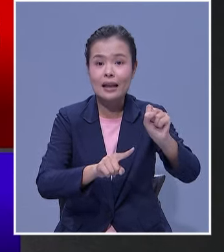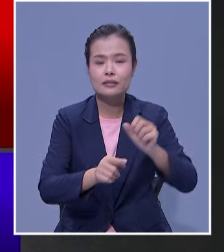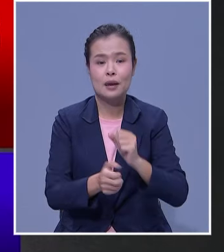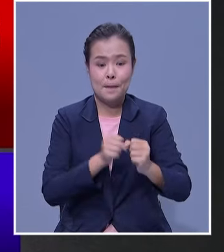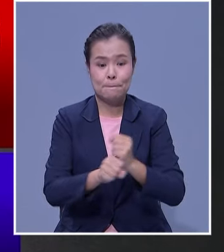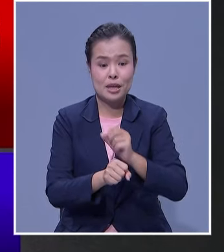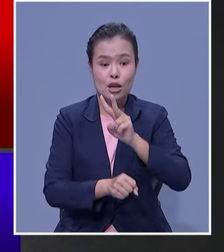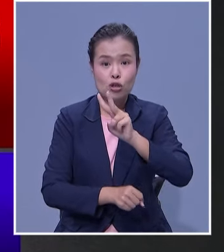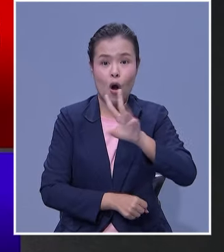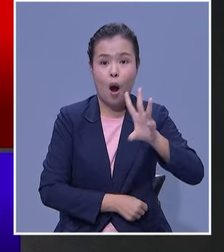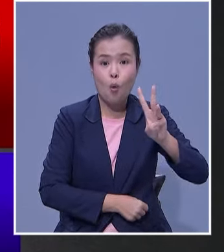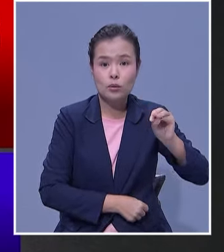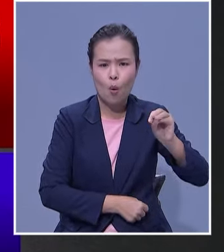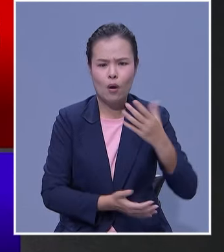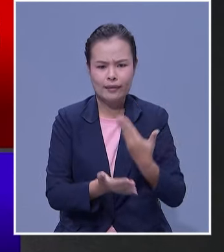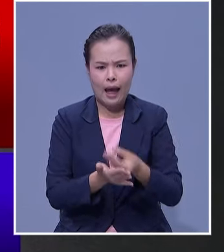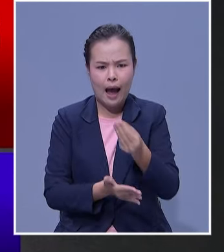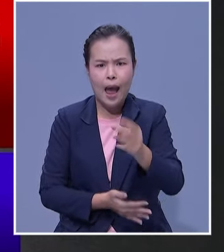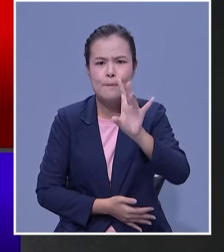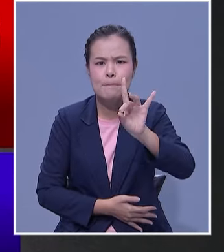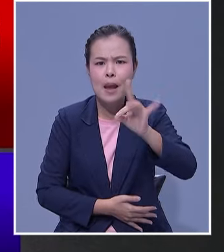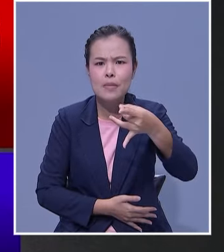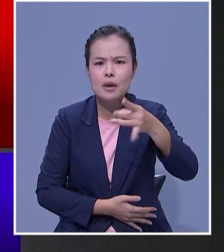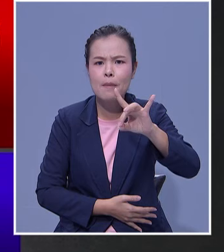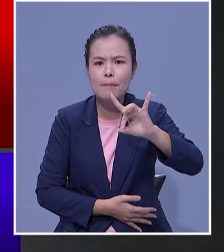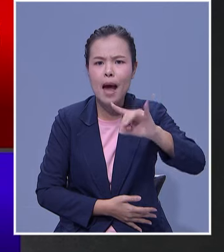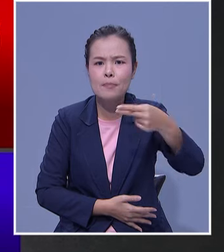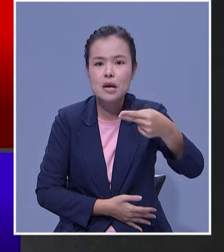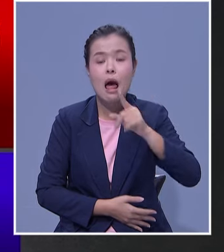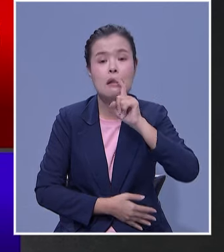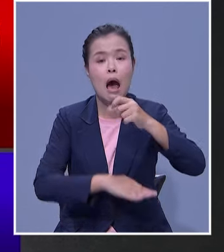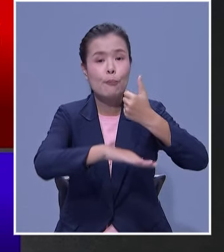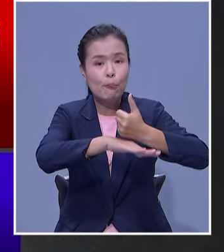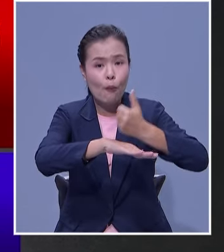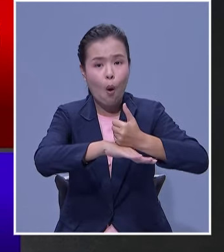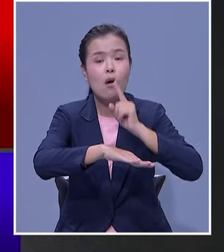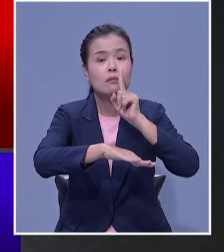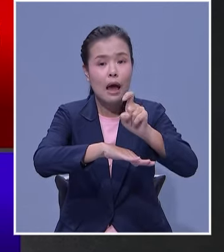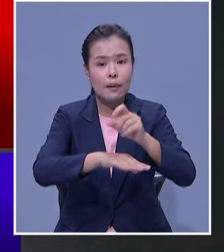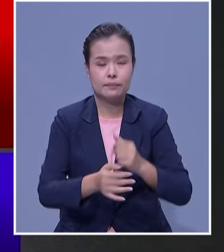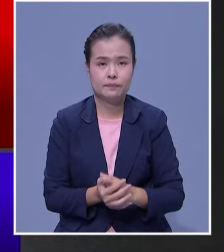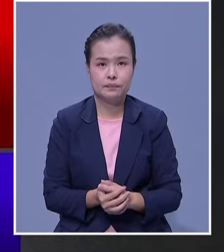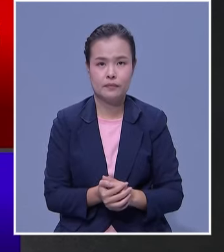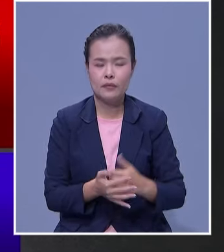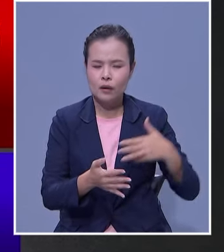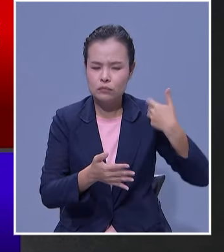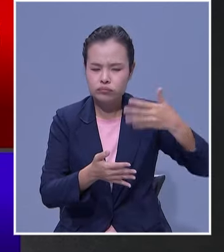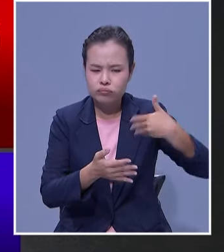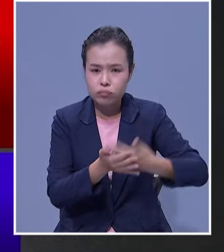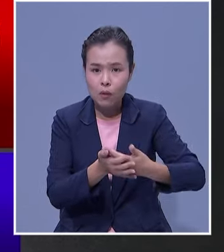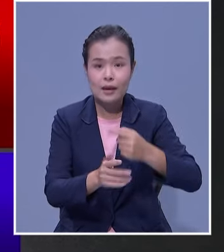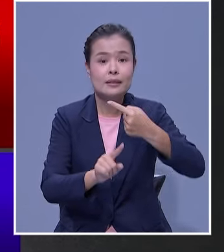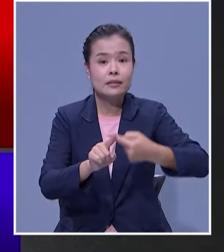ไหมกลับจ่ายมาแค่ 80,000 บาทไม่ครบนี่ก็เลยทวงถามกับผอ.โรงเรียนจนกระทั่งเวลาล่วงเลยมา